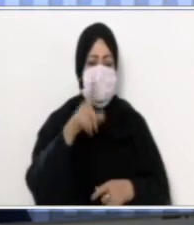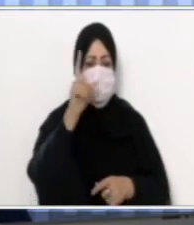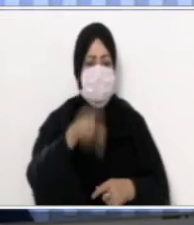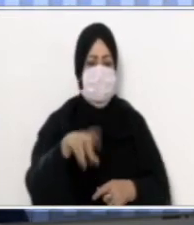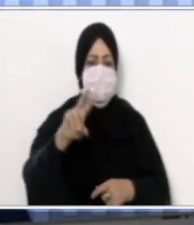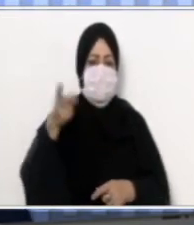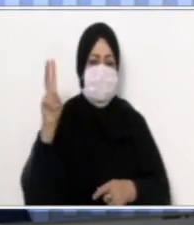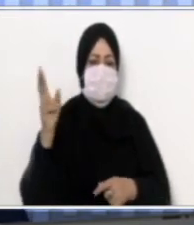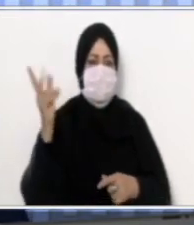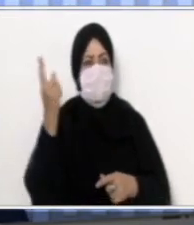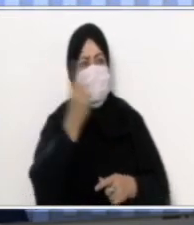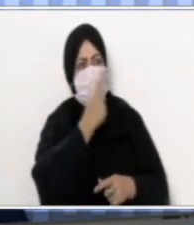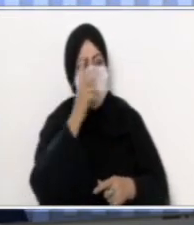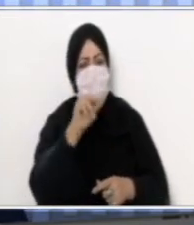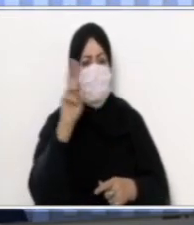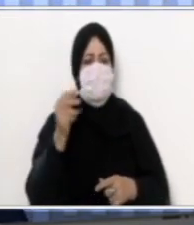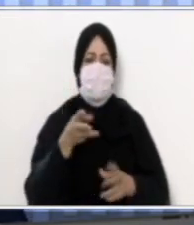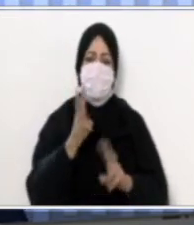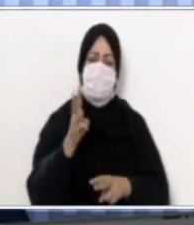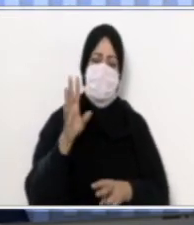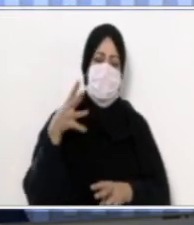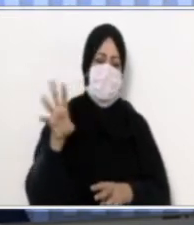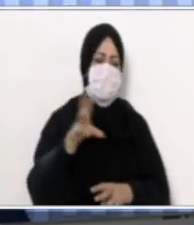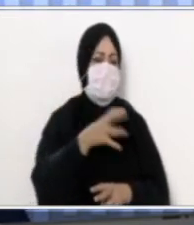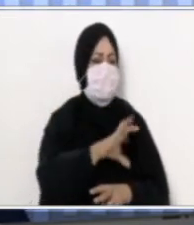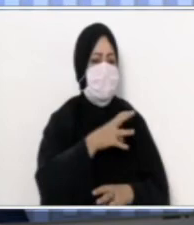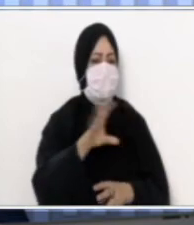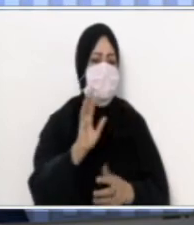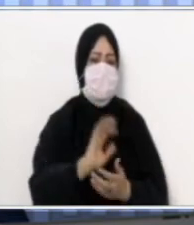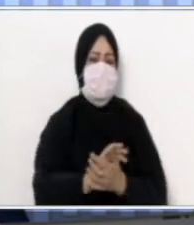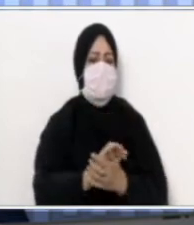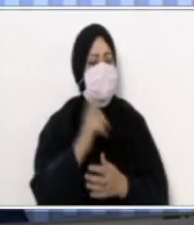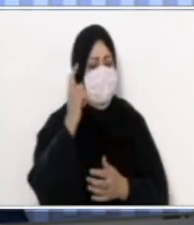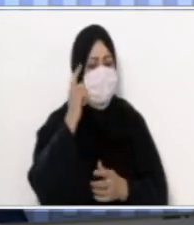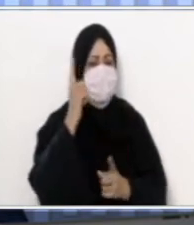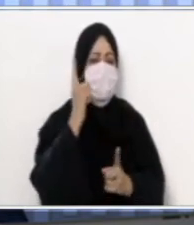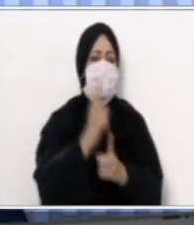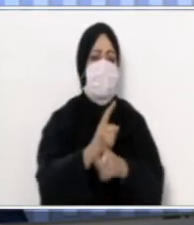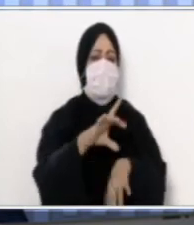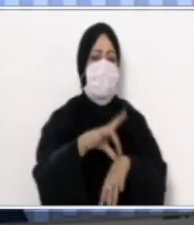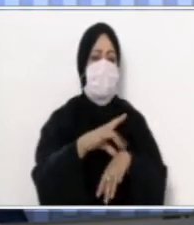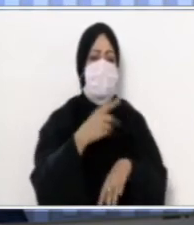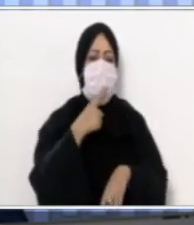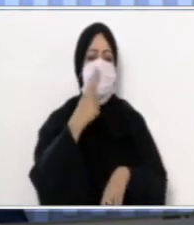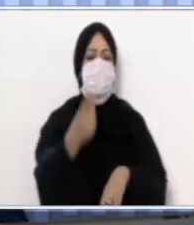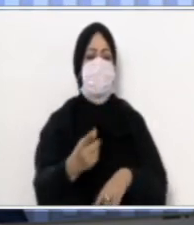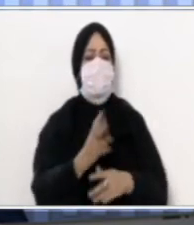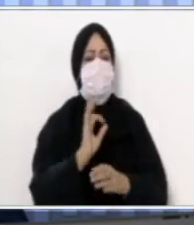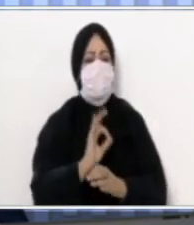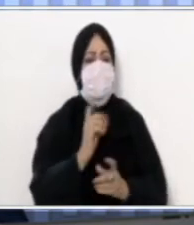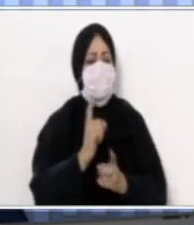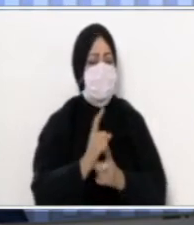أنت حالتك تتابع عند دكتور خاص وقال لك الدكتور راه الصوم سيتسبب لك في عدم شرب الماء وعدم شرب